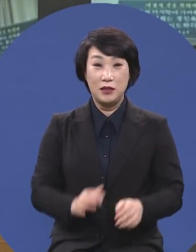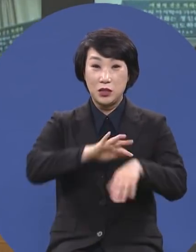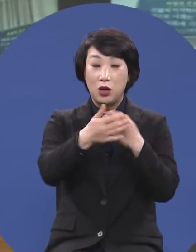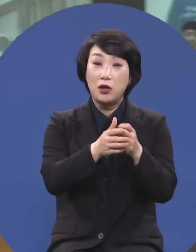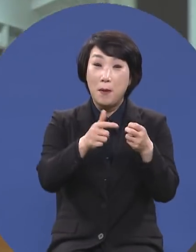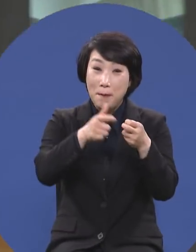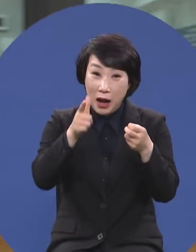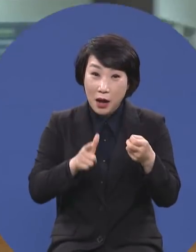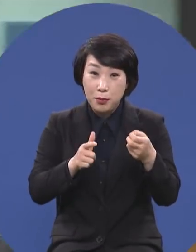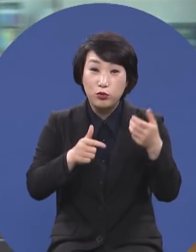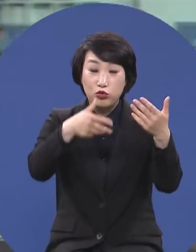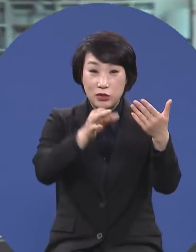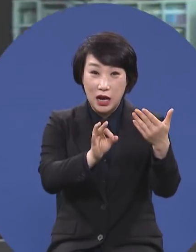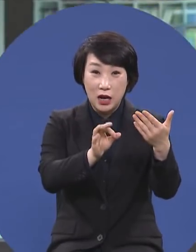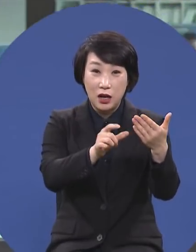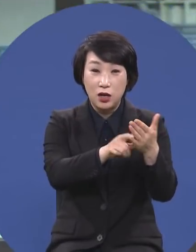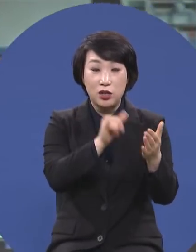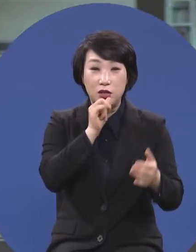마가복음 9장에